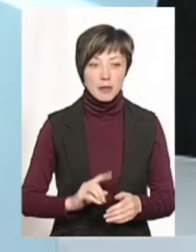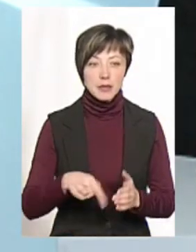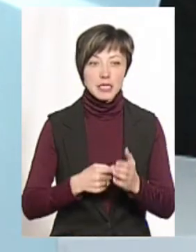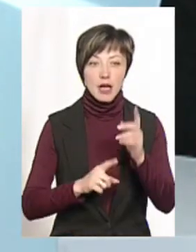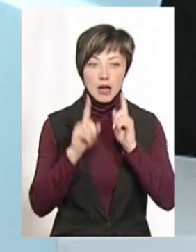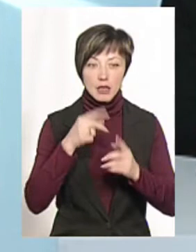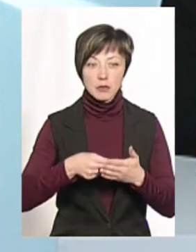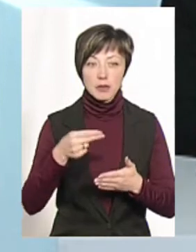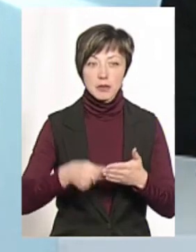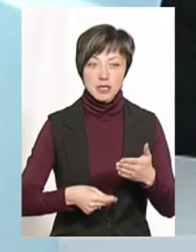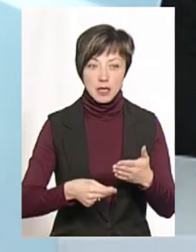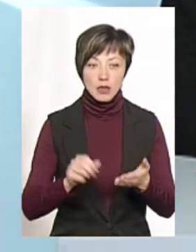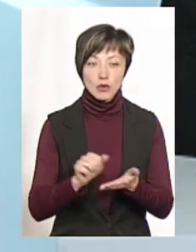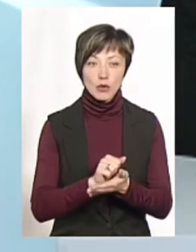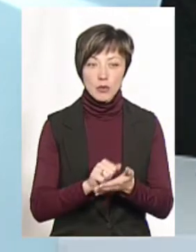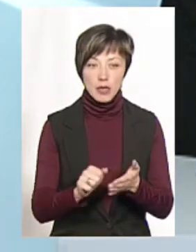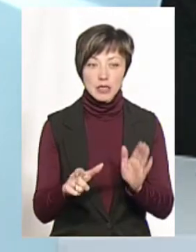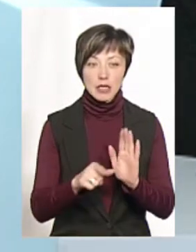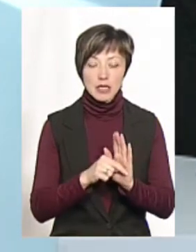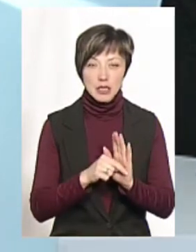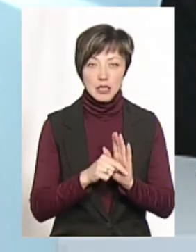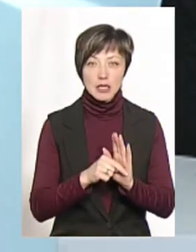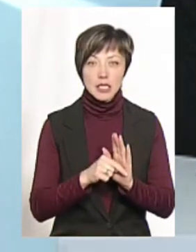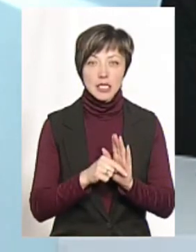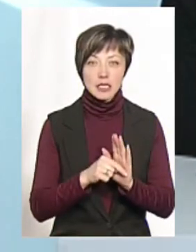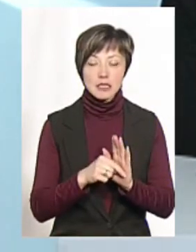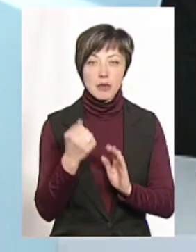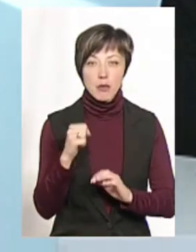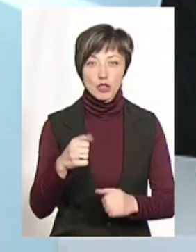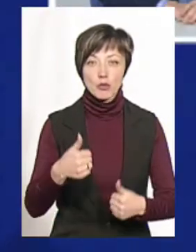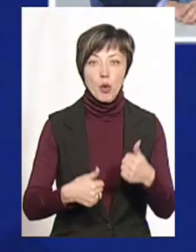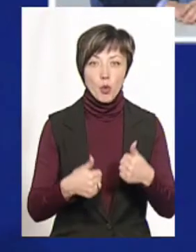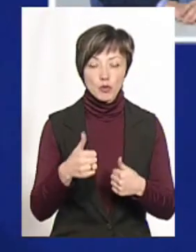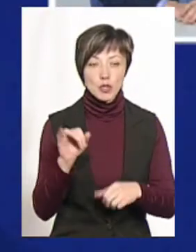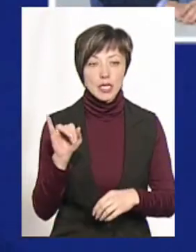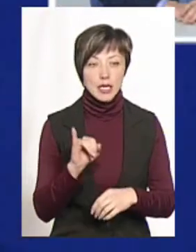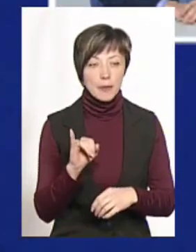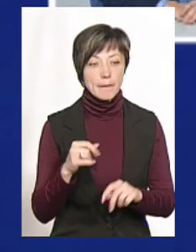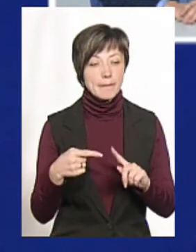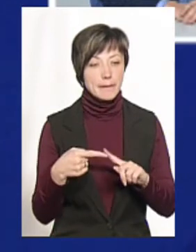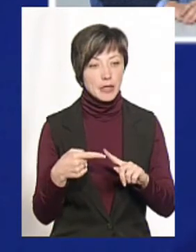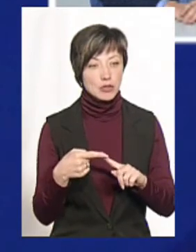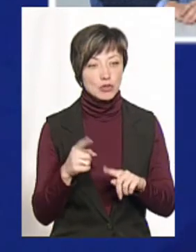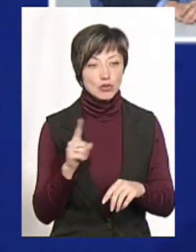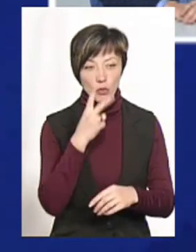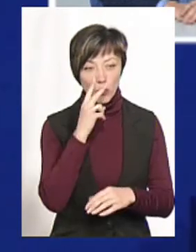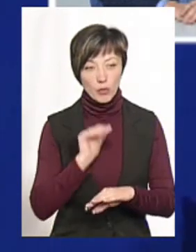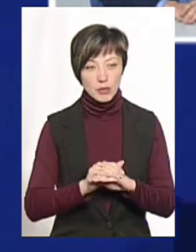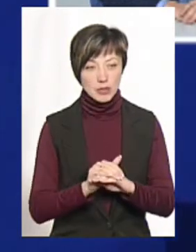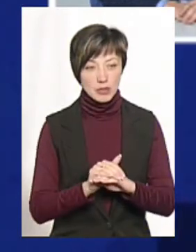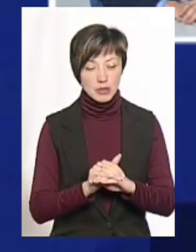Міська рада підписала договори відповідно з переможцями конкурсу. І перше, що